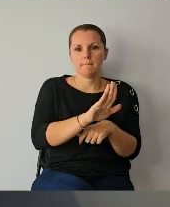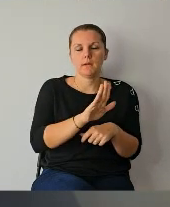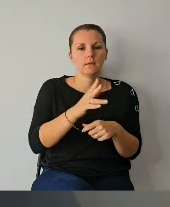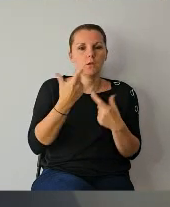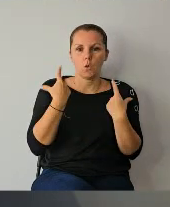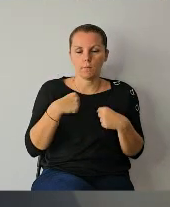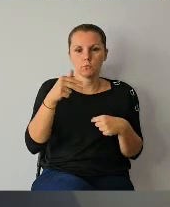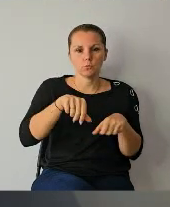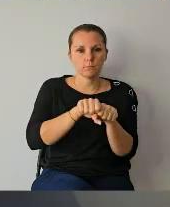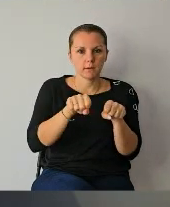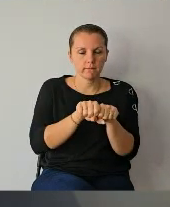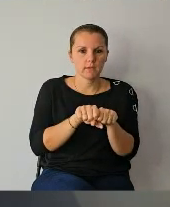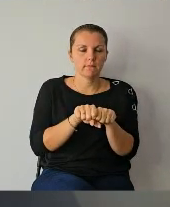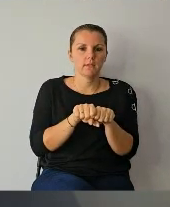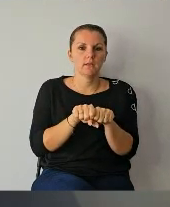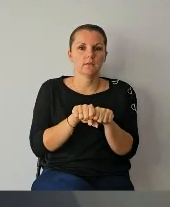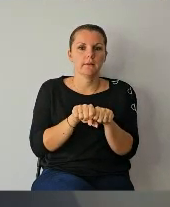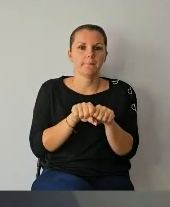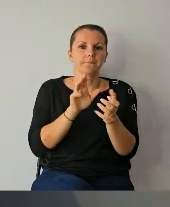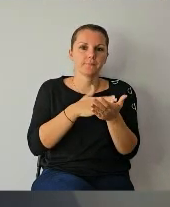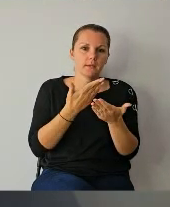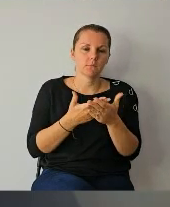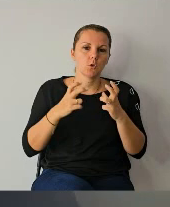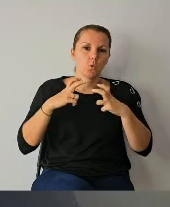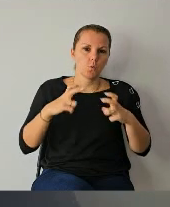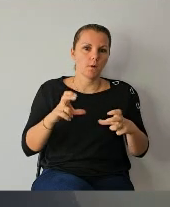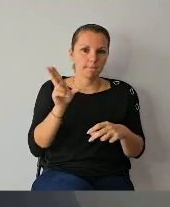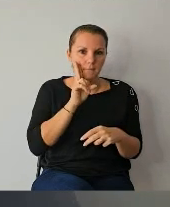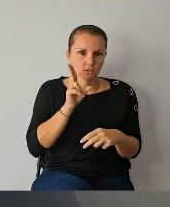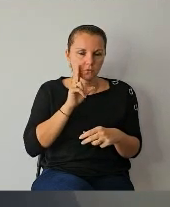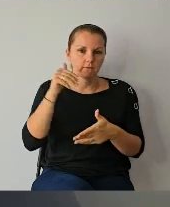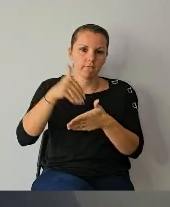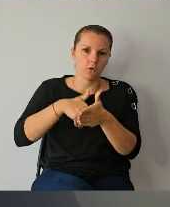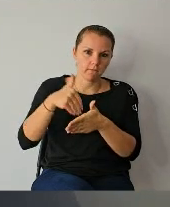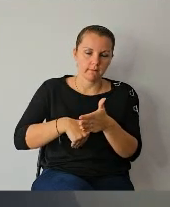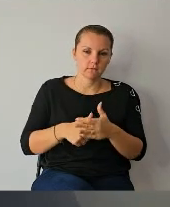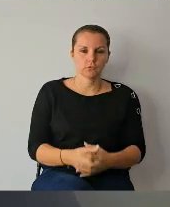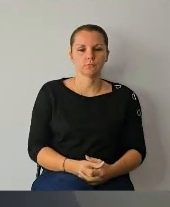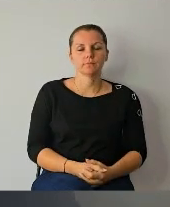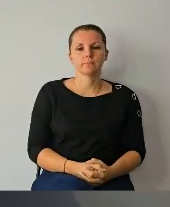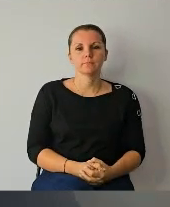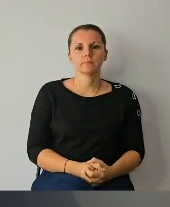racji czy tam tytułu urlopów macierzyńskich, rodzicielskich.